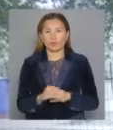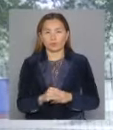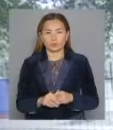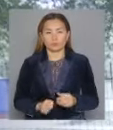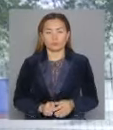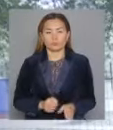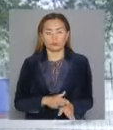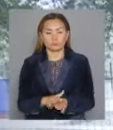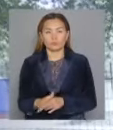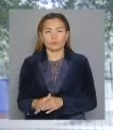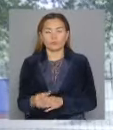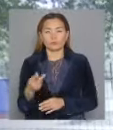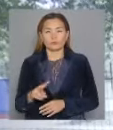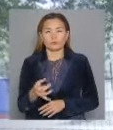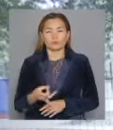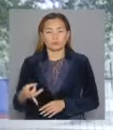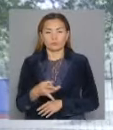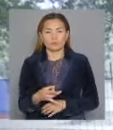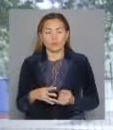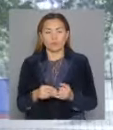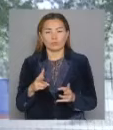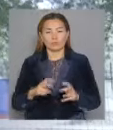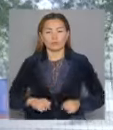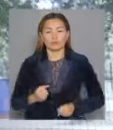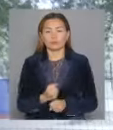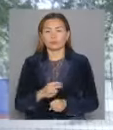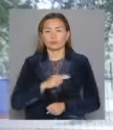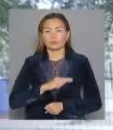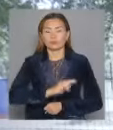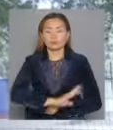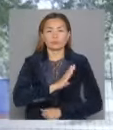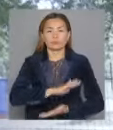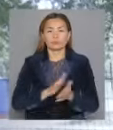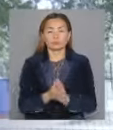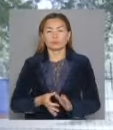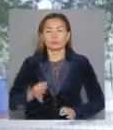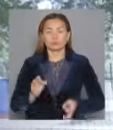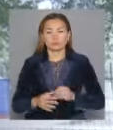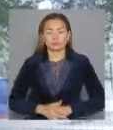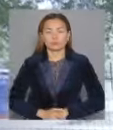толық дерлік екі округтің жеріне зерттеу жұмыстарын жүргізіп шықтық. Ахуал бір қалыпты.